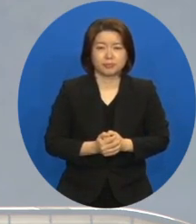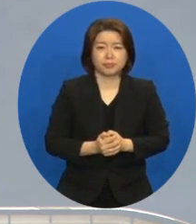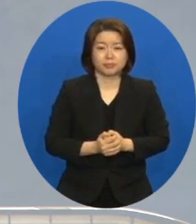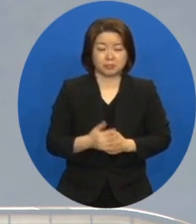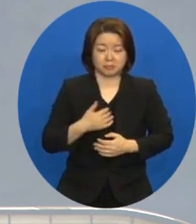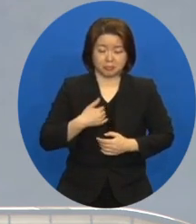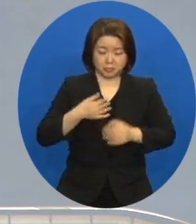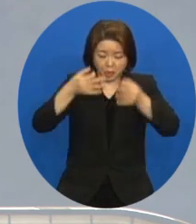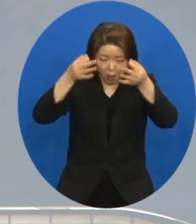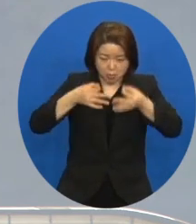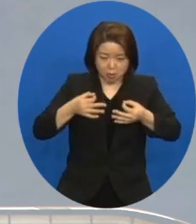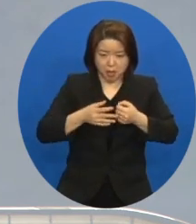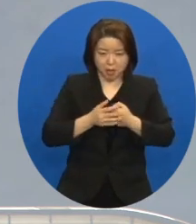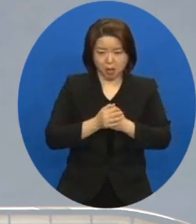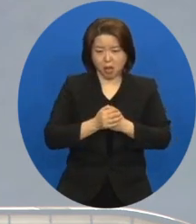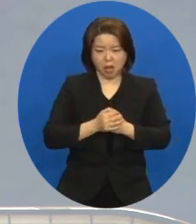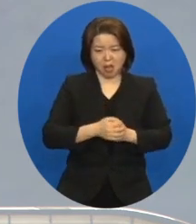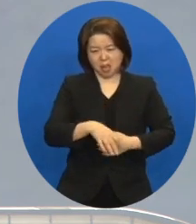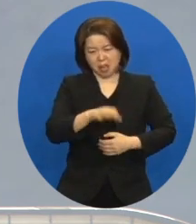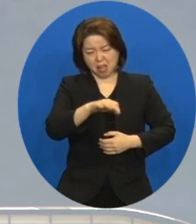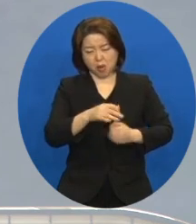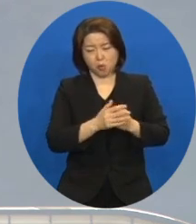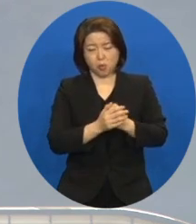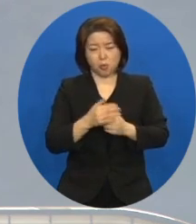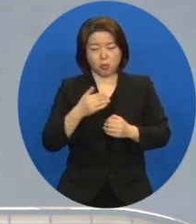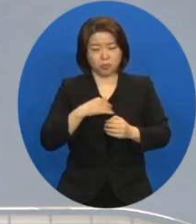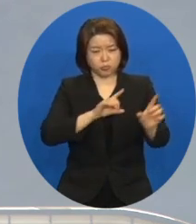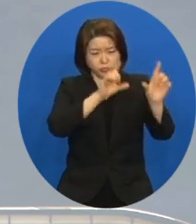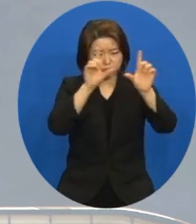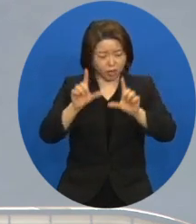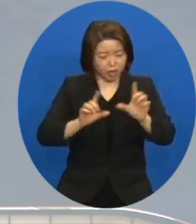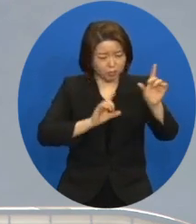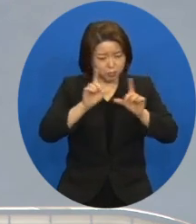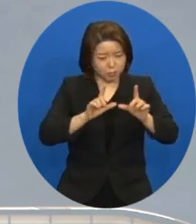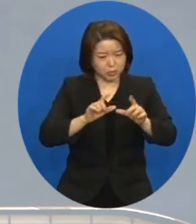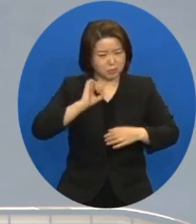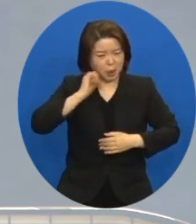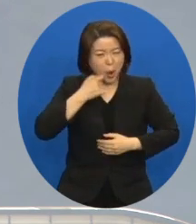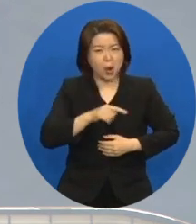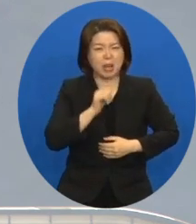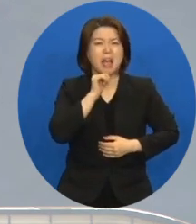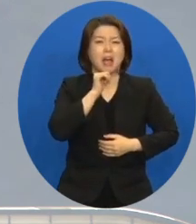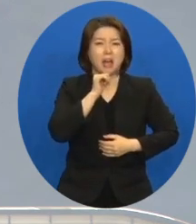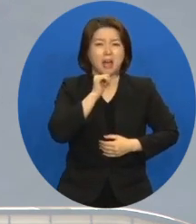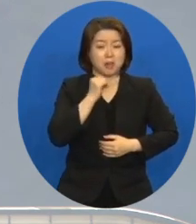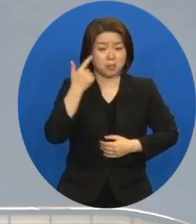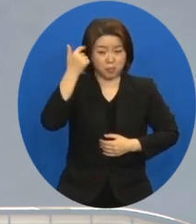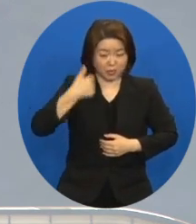너무 형편이 어려우니까, 어려서 목사의 아들로 자랐지만 너무 어려우니까,